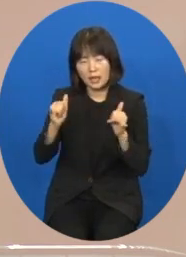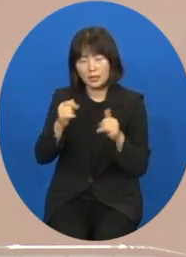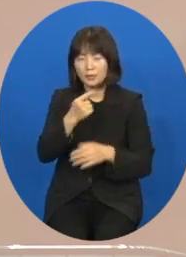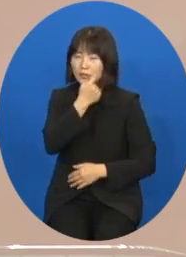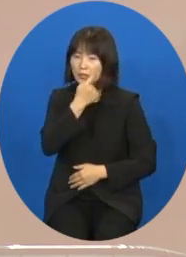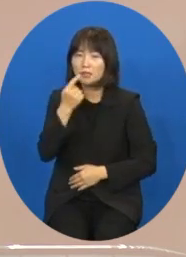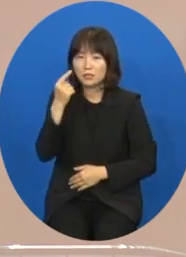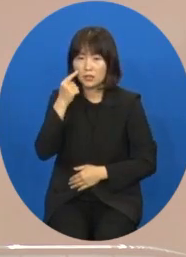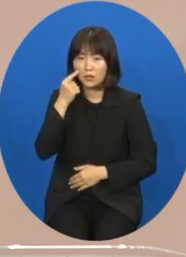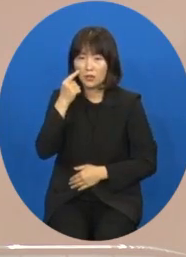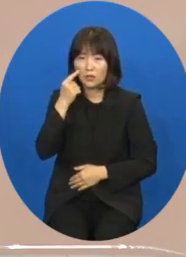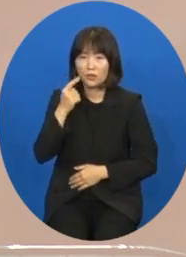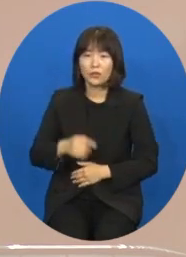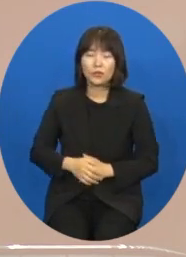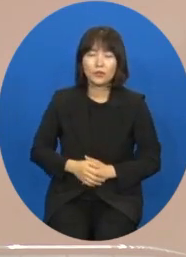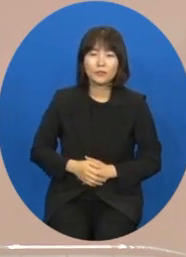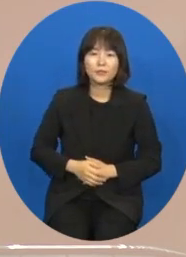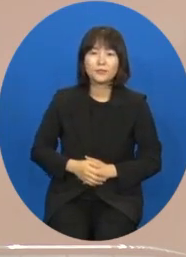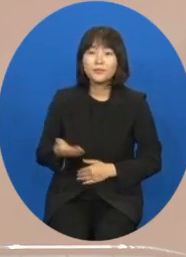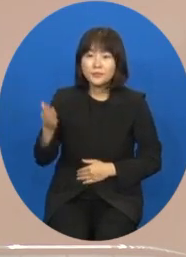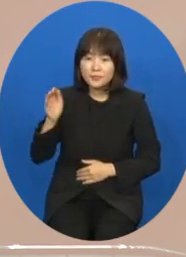증거예요. 그런데